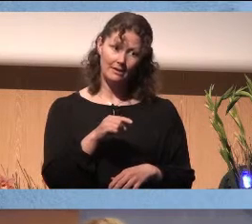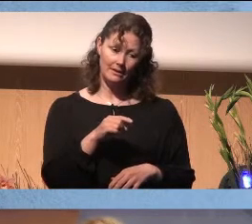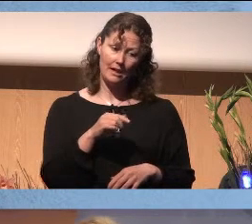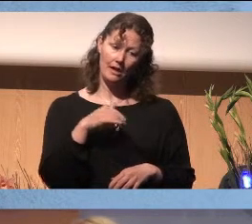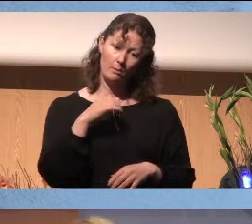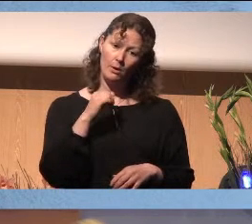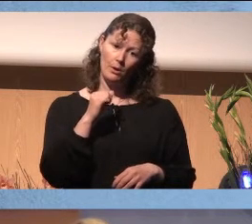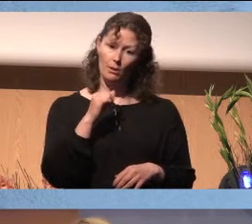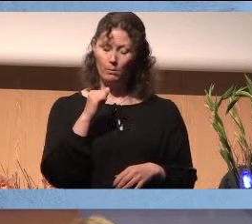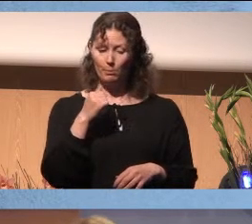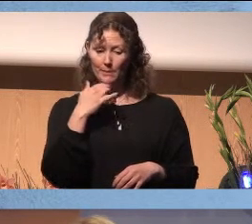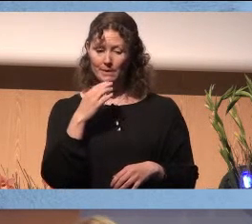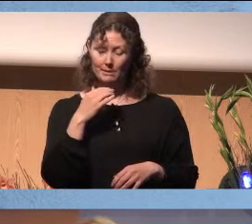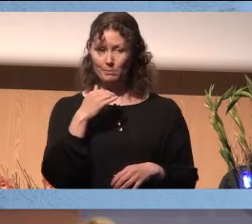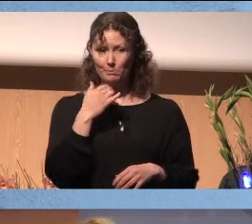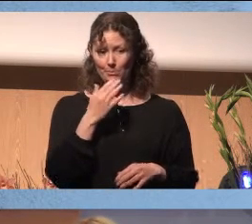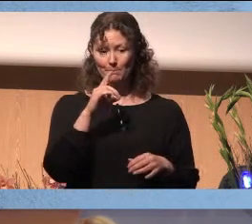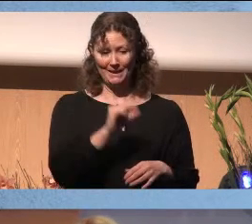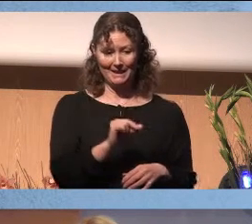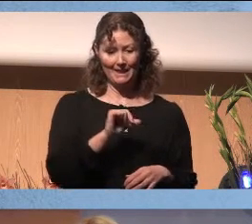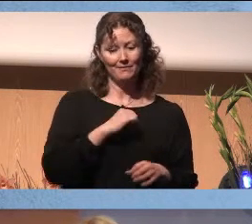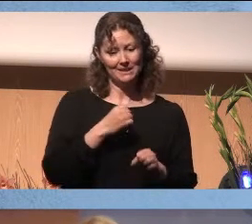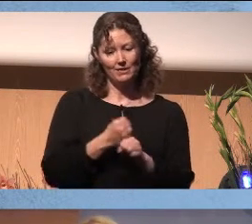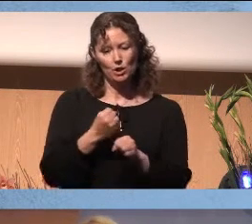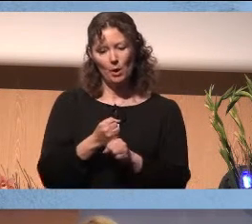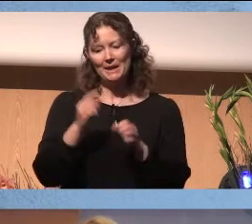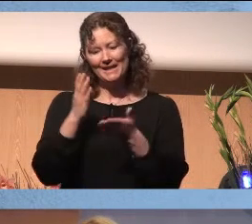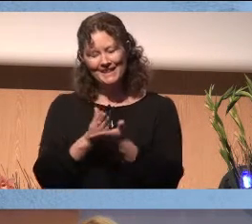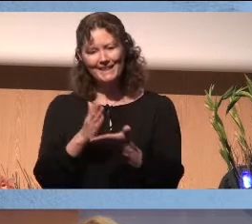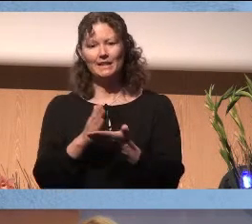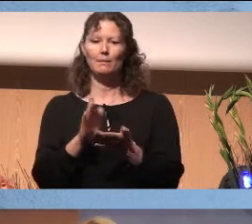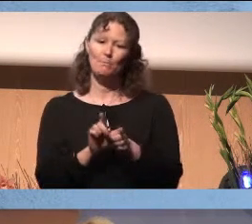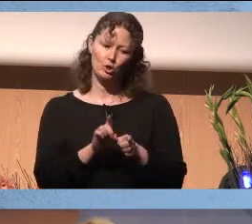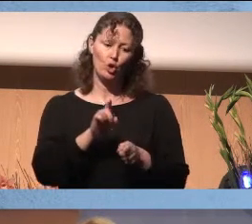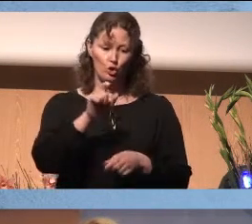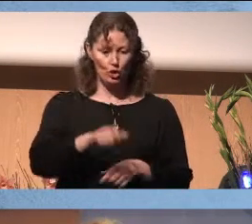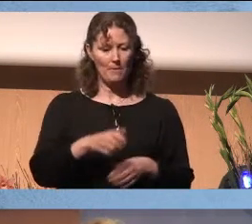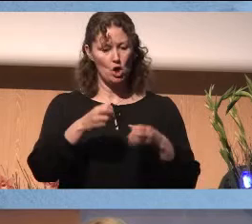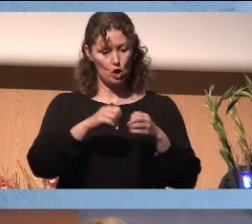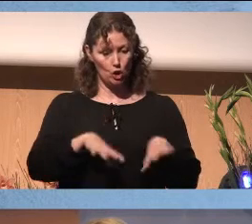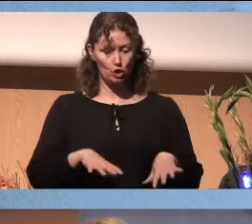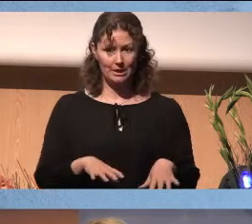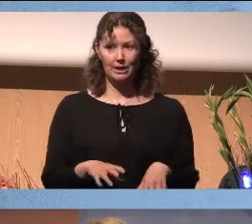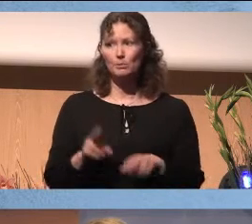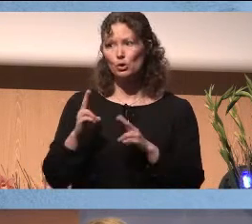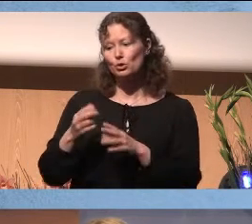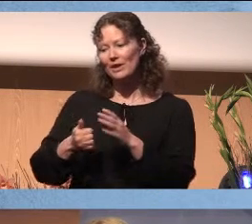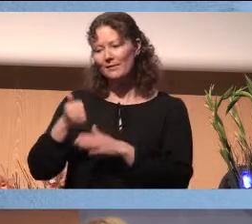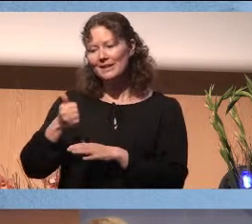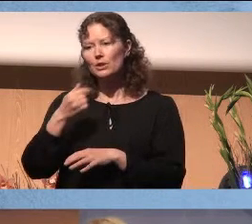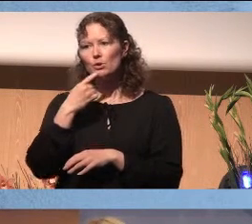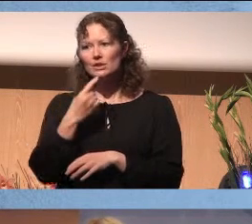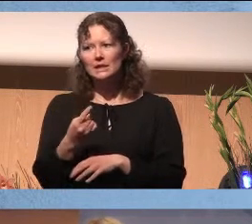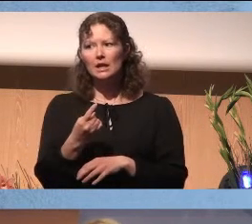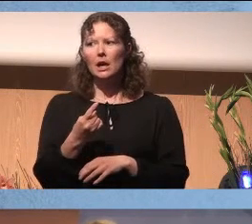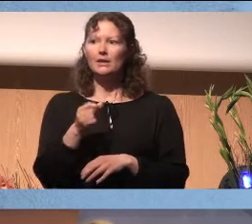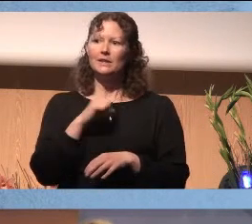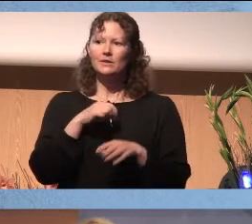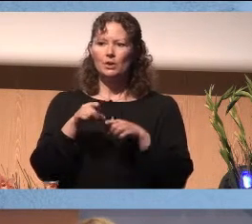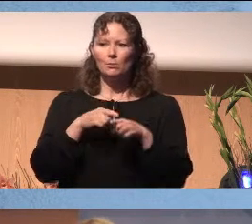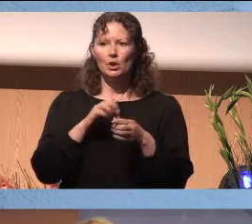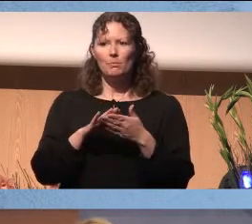det vil bli mindre på en måte I alle fall, hvis vi jobber riktig med denne type løsninger. Men så det også veldig viktig å understreke at ved å